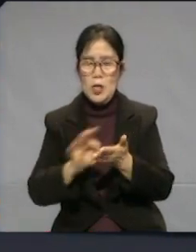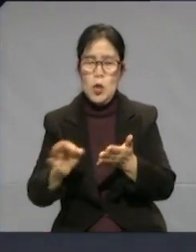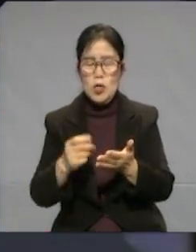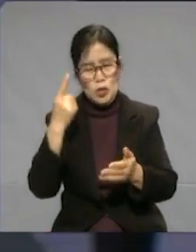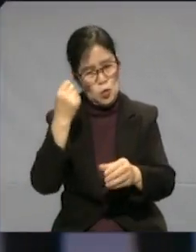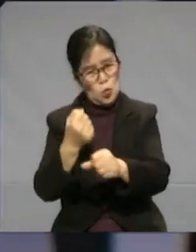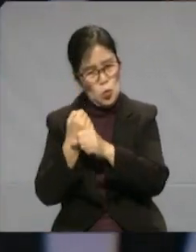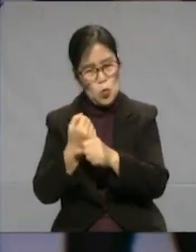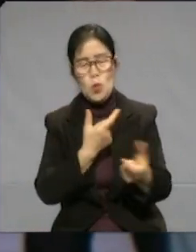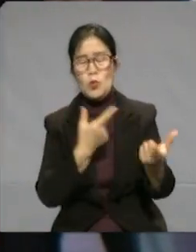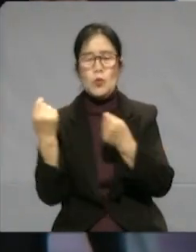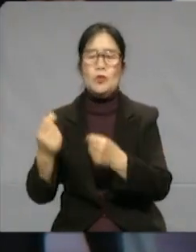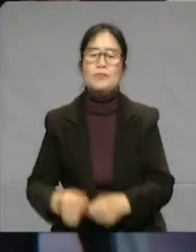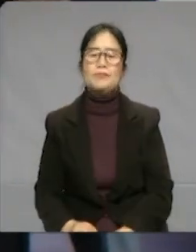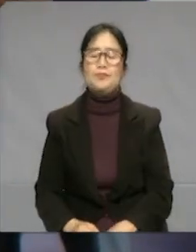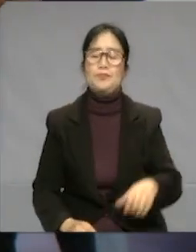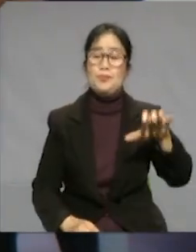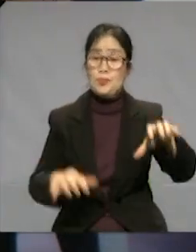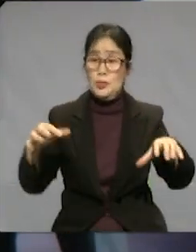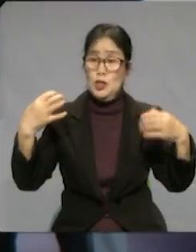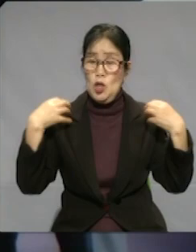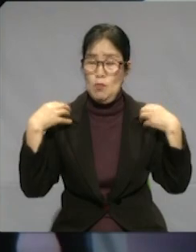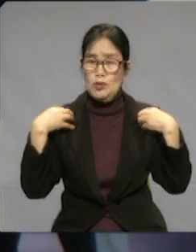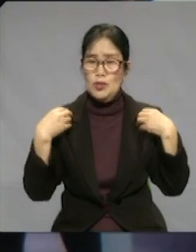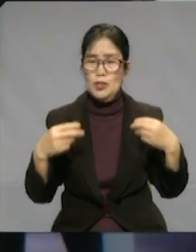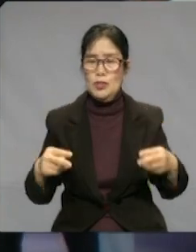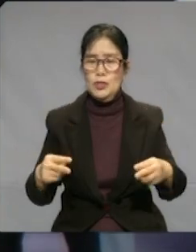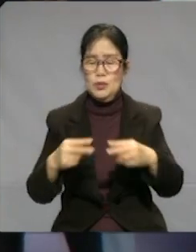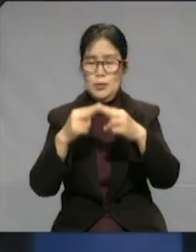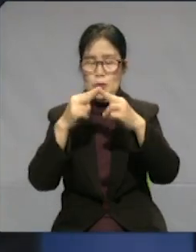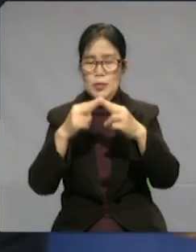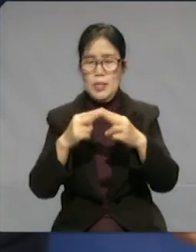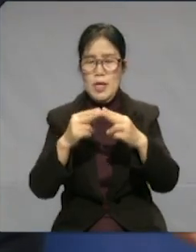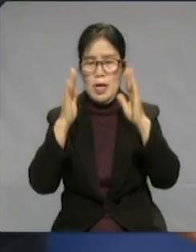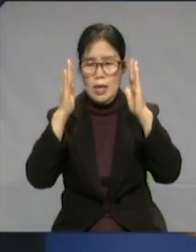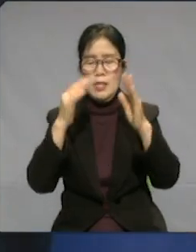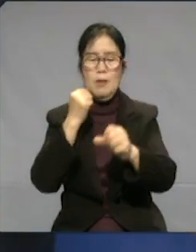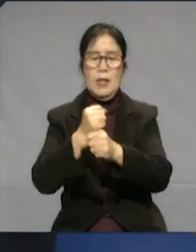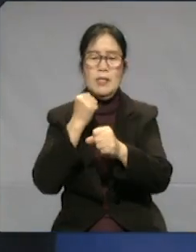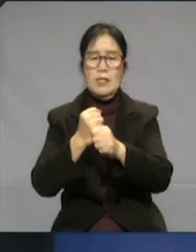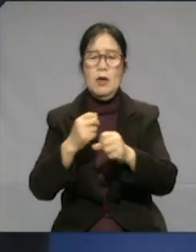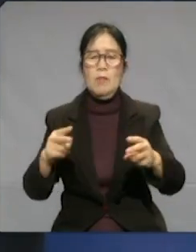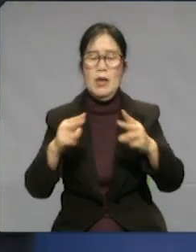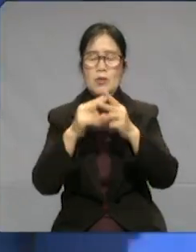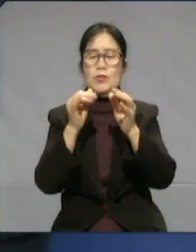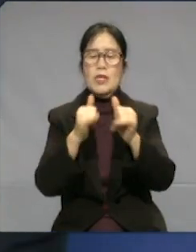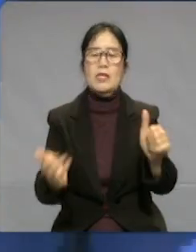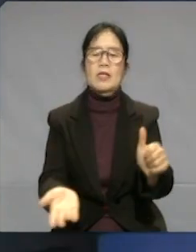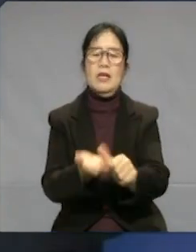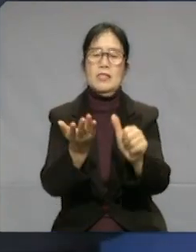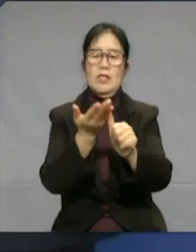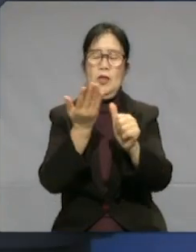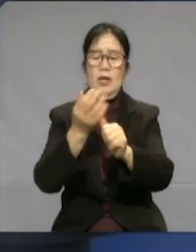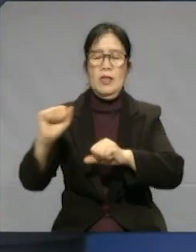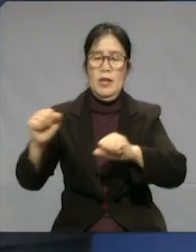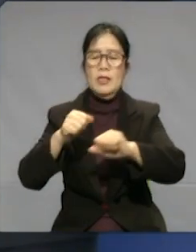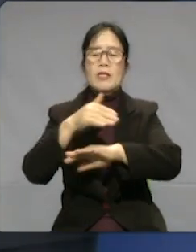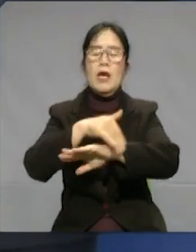또 두 나라 정부는 첨단 반도체 아카데미를 만들어 반도체 인재 양성에 나설